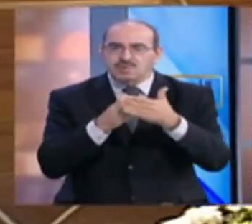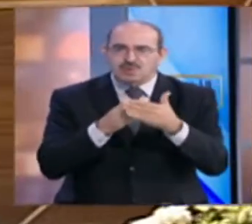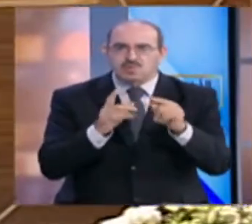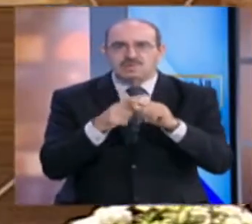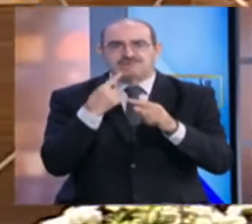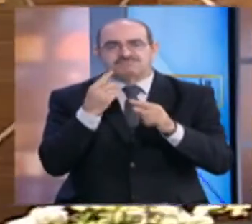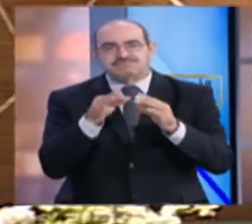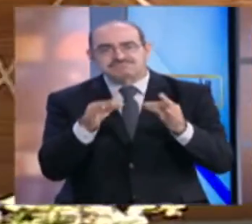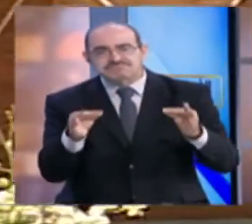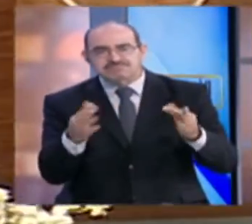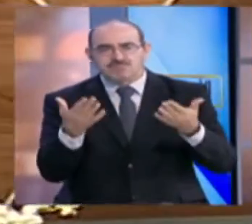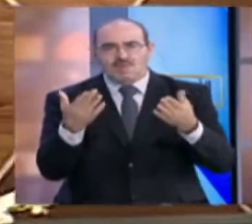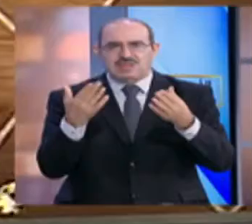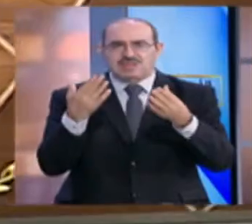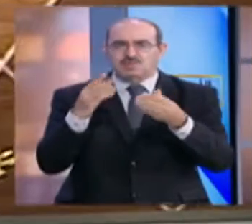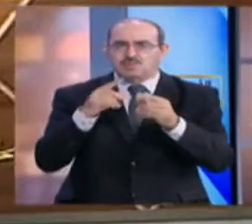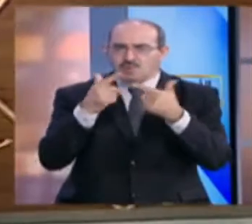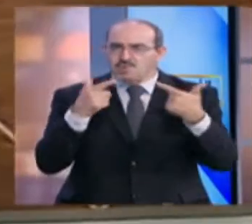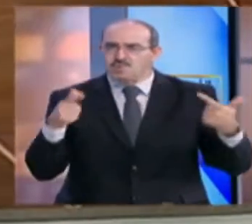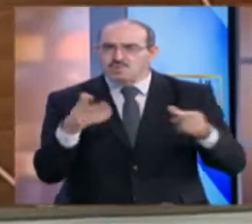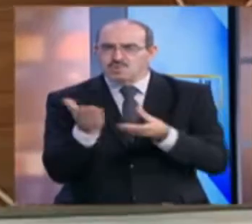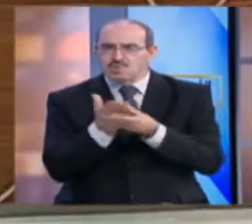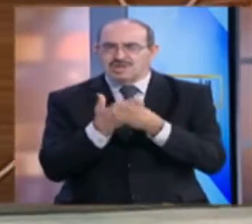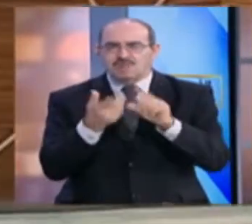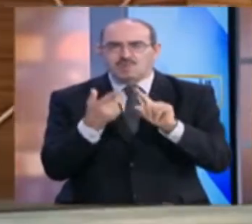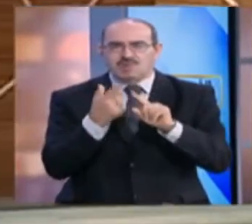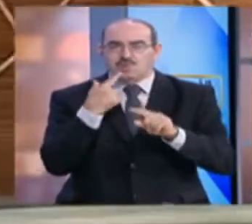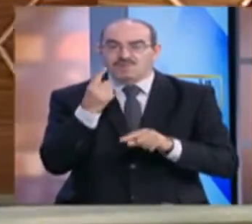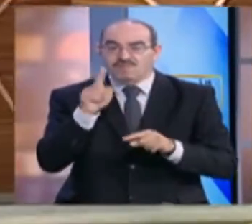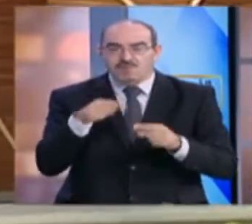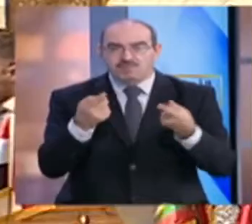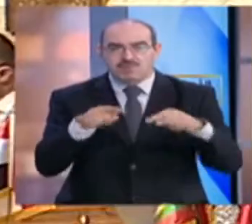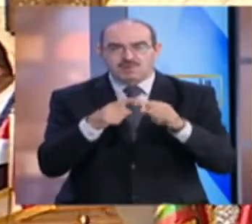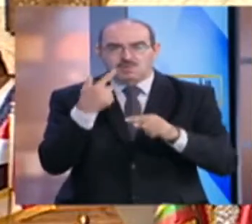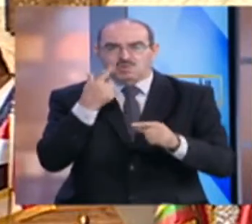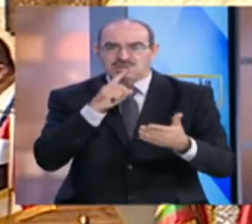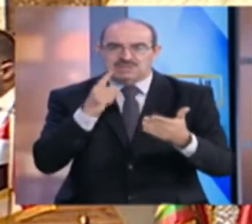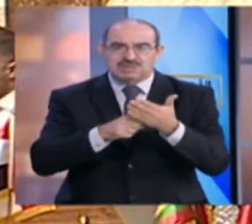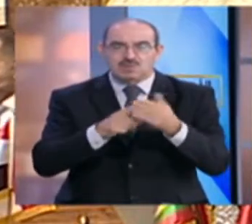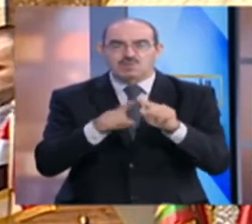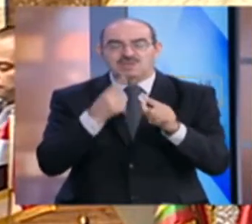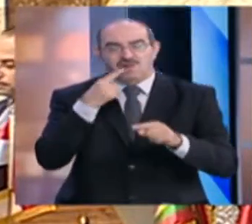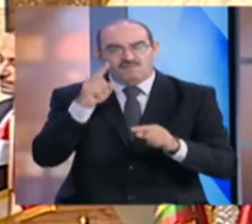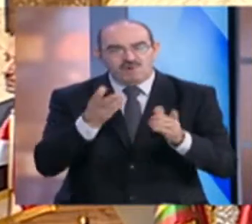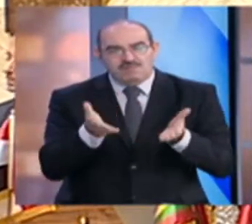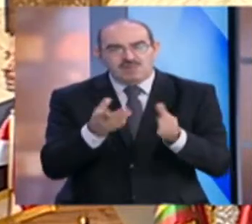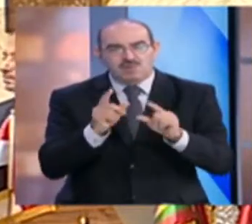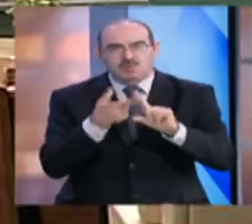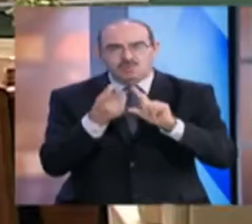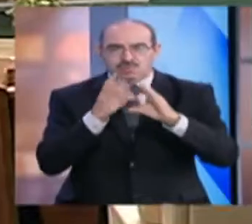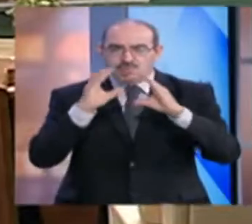وتداعياتها لتعمل على توحيد الكلمة العربية في أن تكون صوتا للسلم وبعث الحوار بين كل